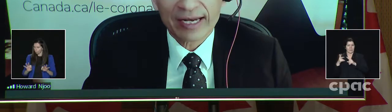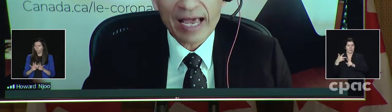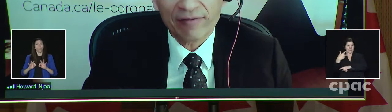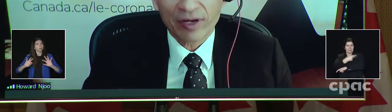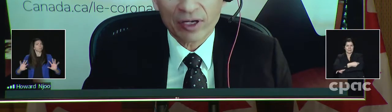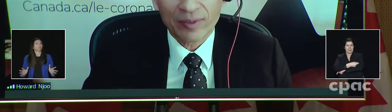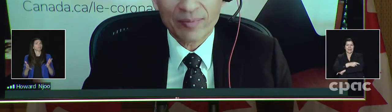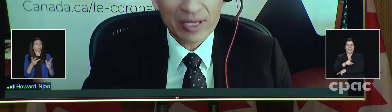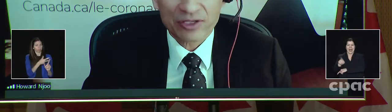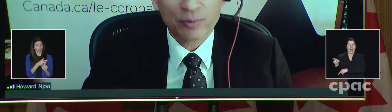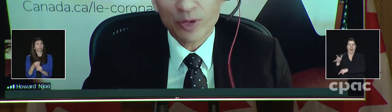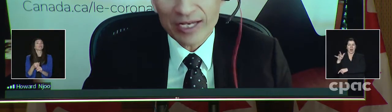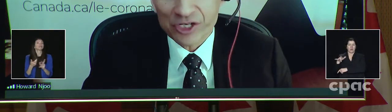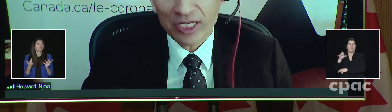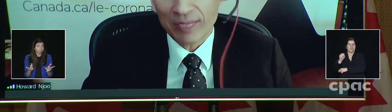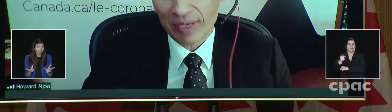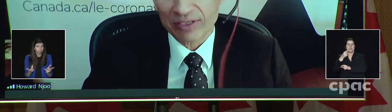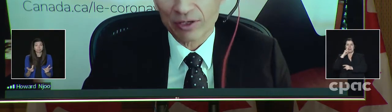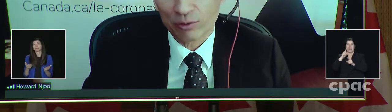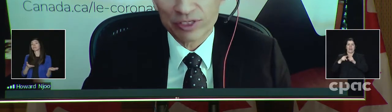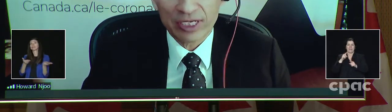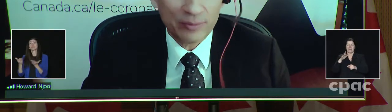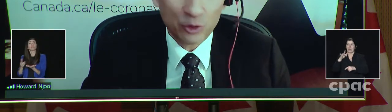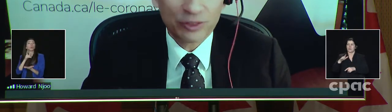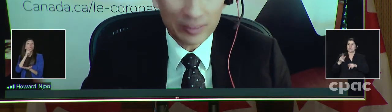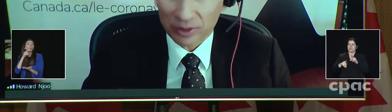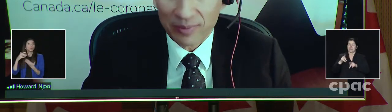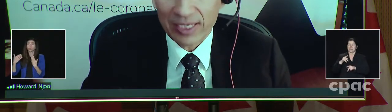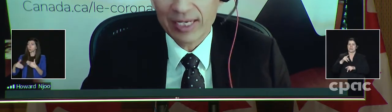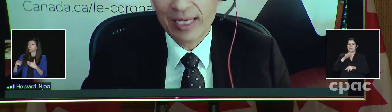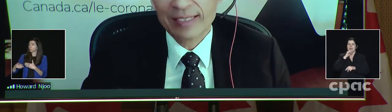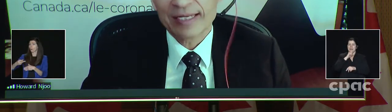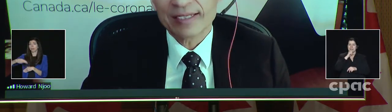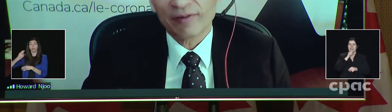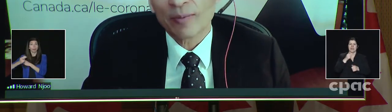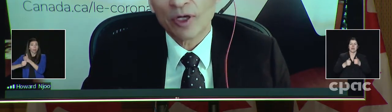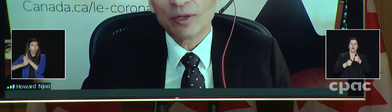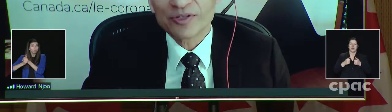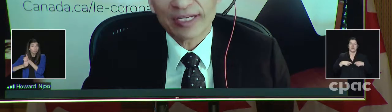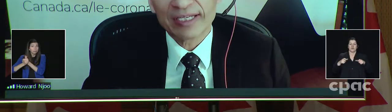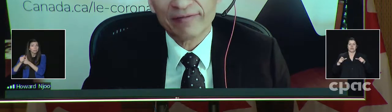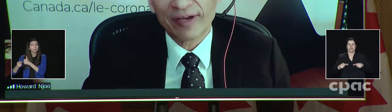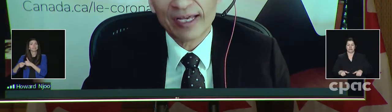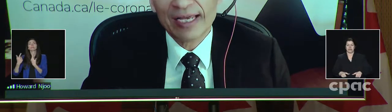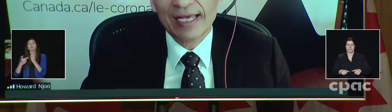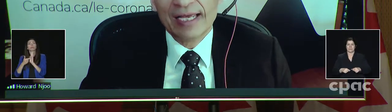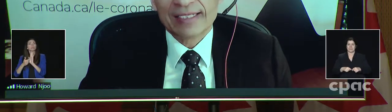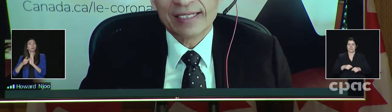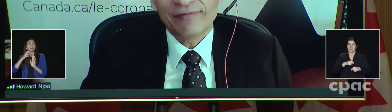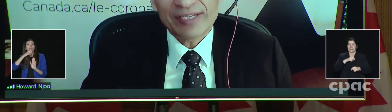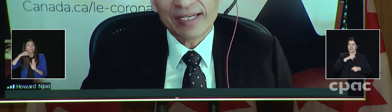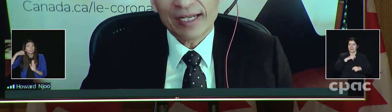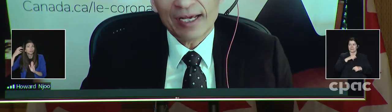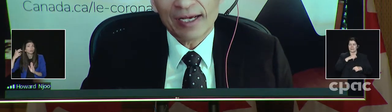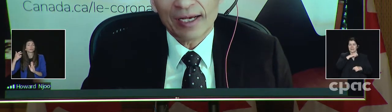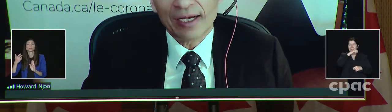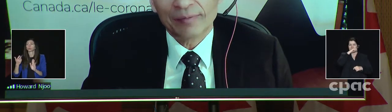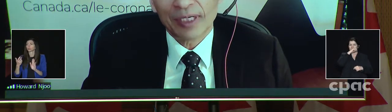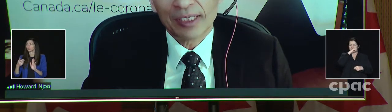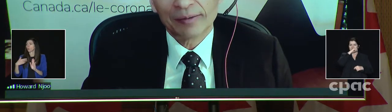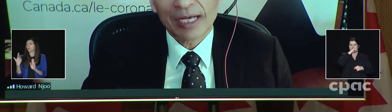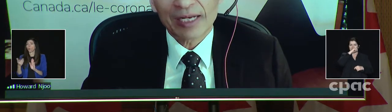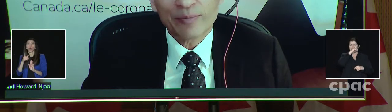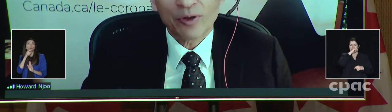conséquences graves, comme les personnes plus âgées, les personnes aussi immunodéprimées. Ça, c'est vraiment l'objectif. C'est difficile